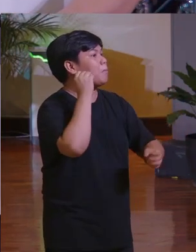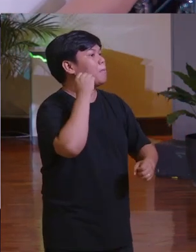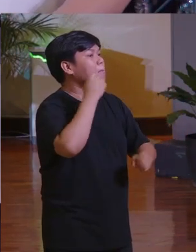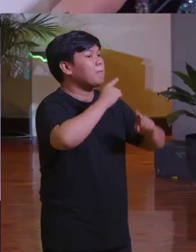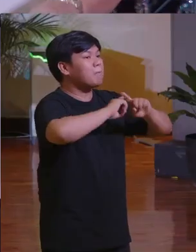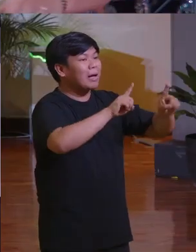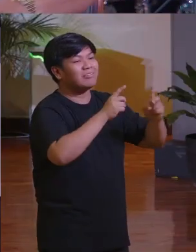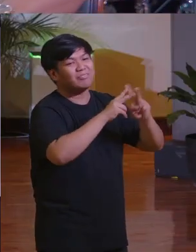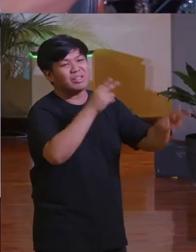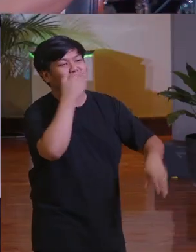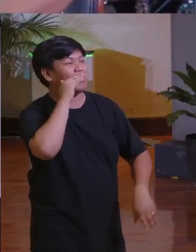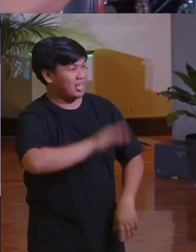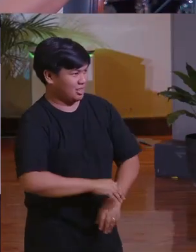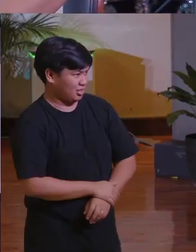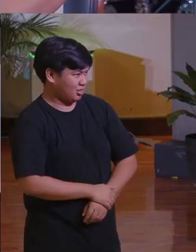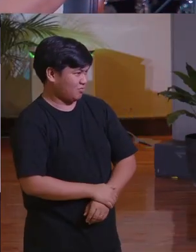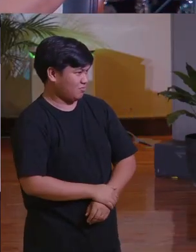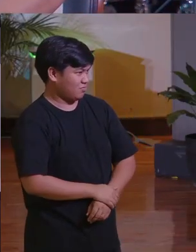masamang bayan.